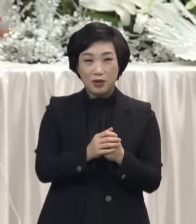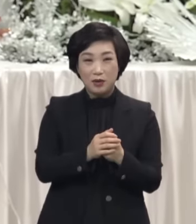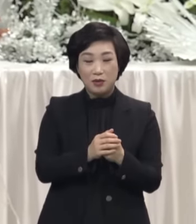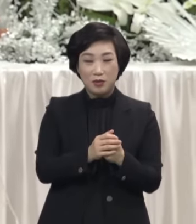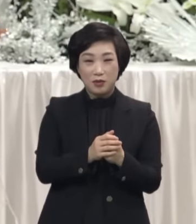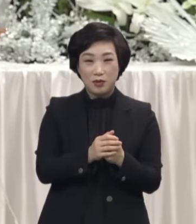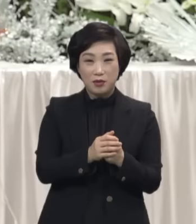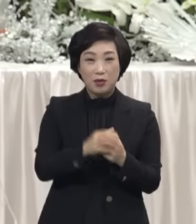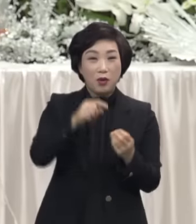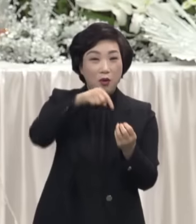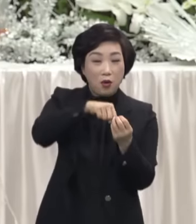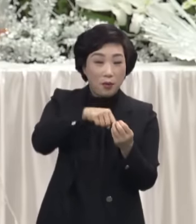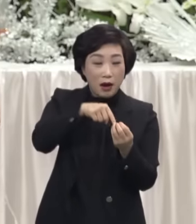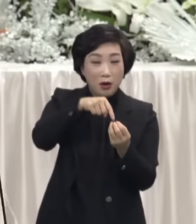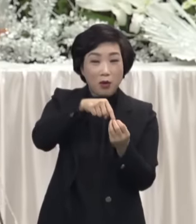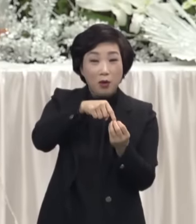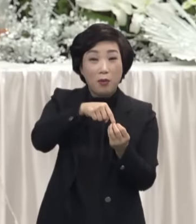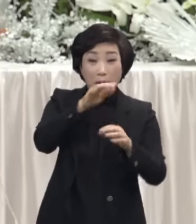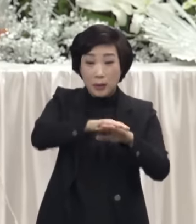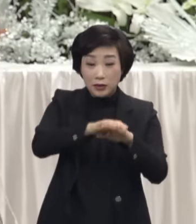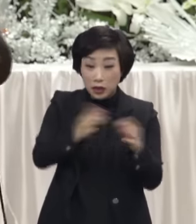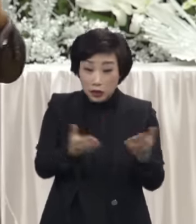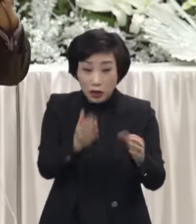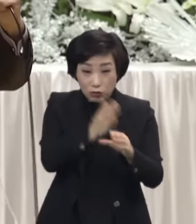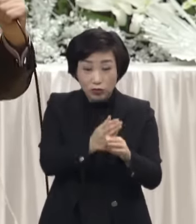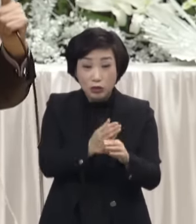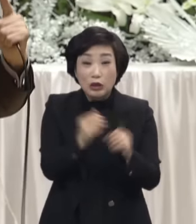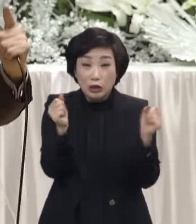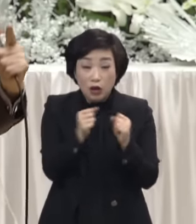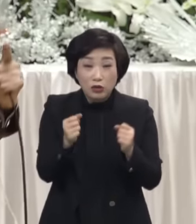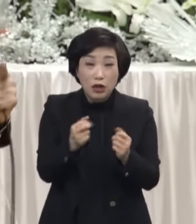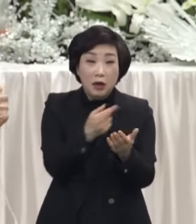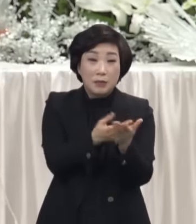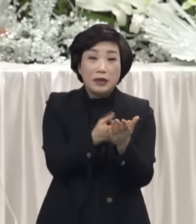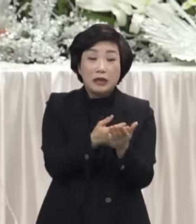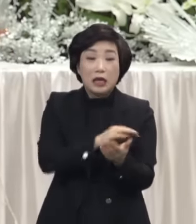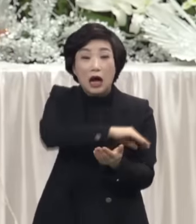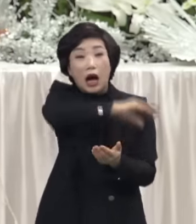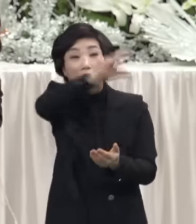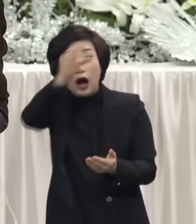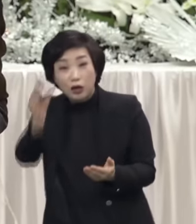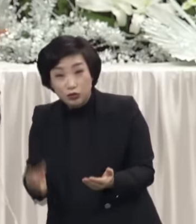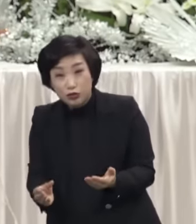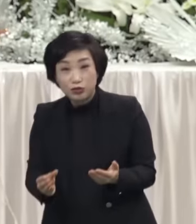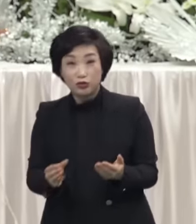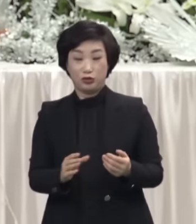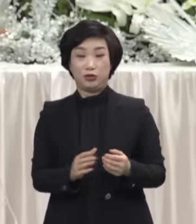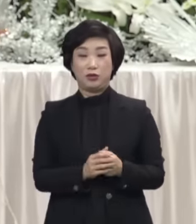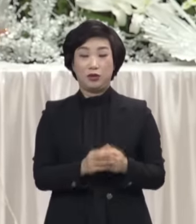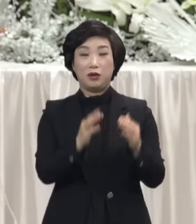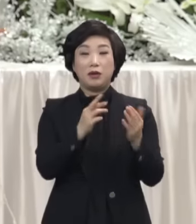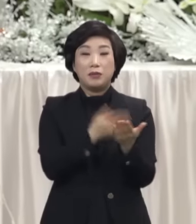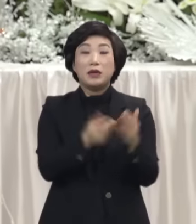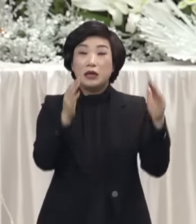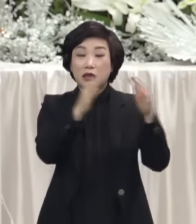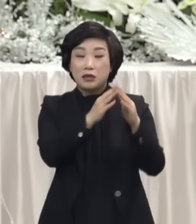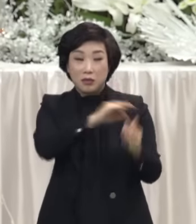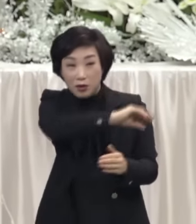호박밭에서 뭘 해요? 근데 겨울에 비닐하우스를 치고, 예. 그래서